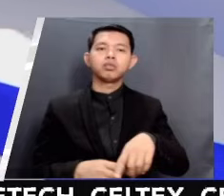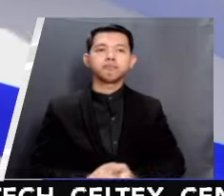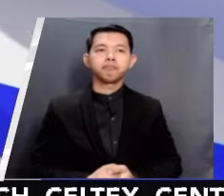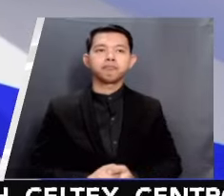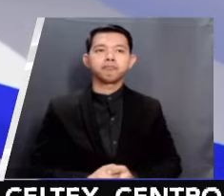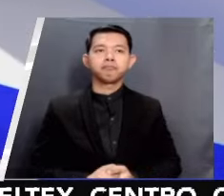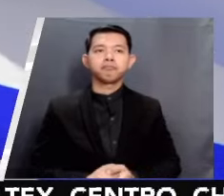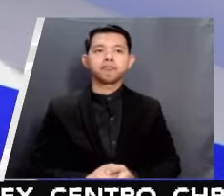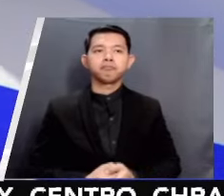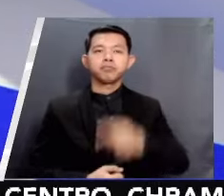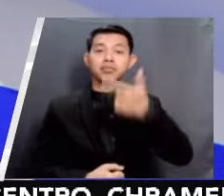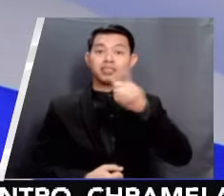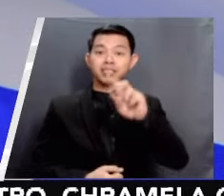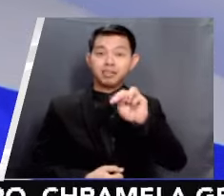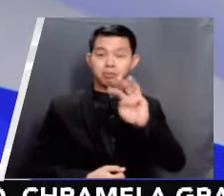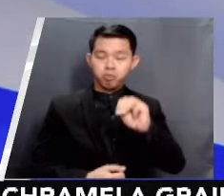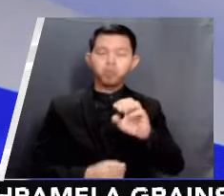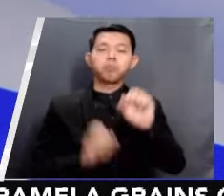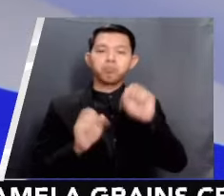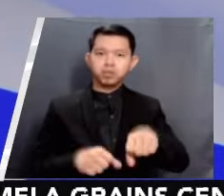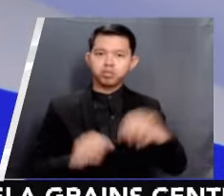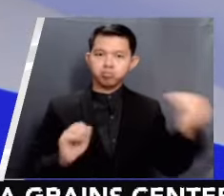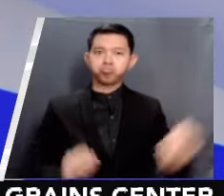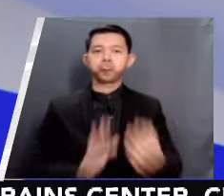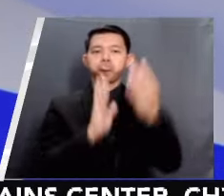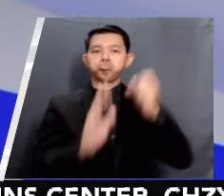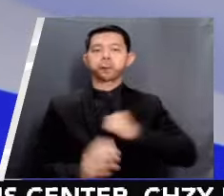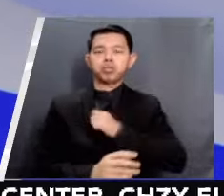Mayora Alice. Mm-hmm. Partner lang po siya ng